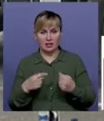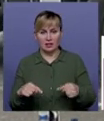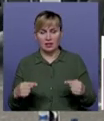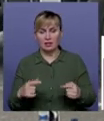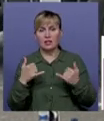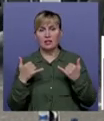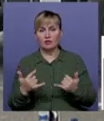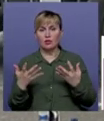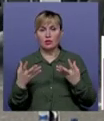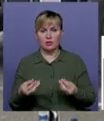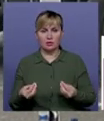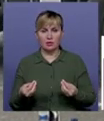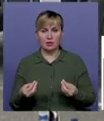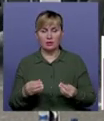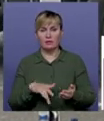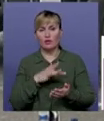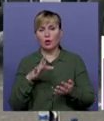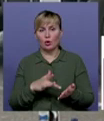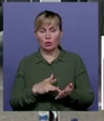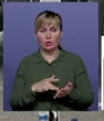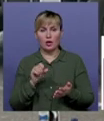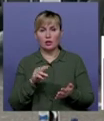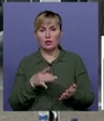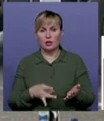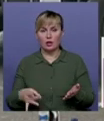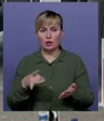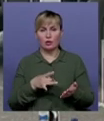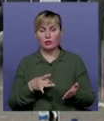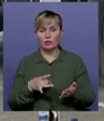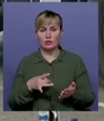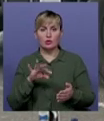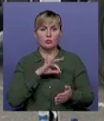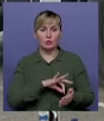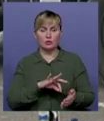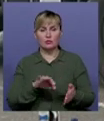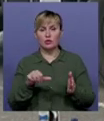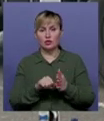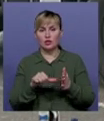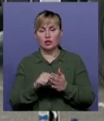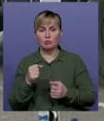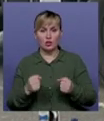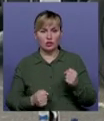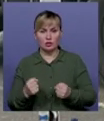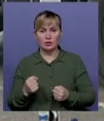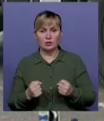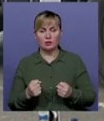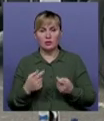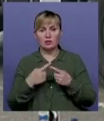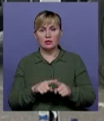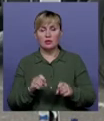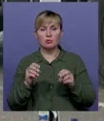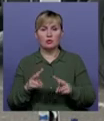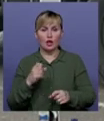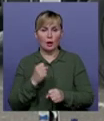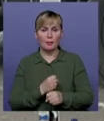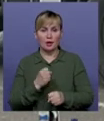На сегодняшний день в городе Алатауском районе использовано 6 единиц техники специальной